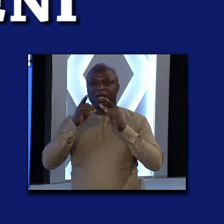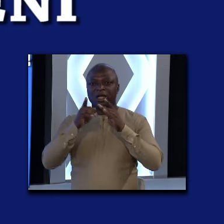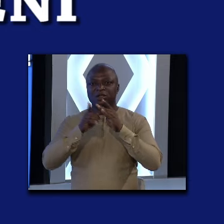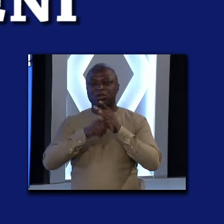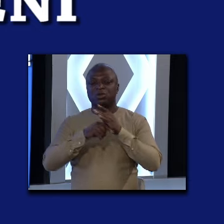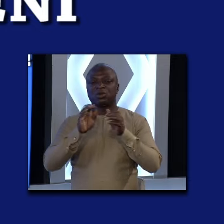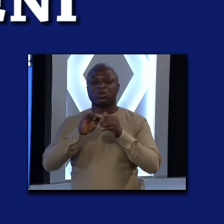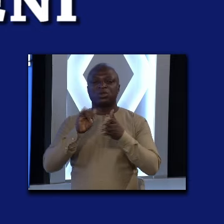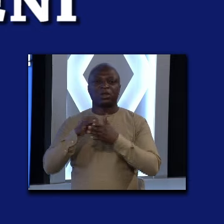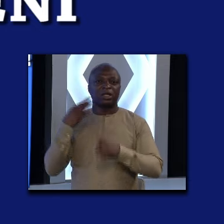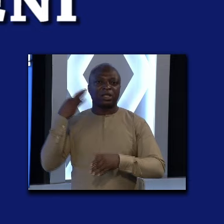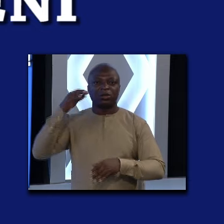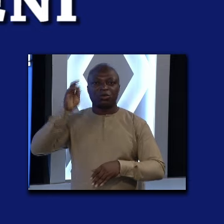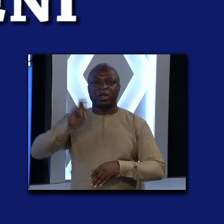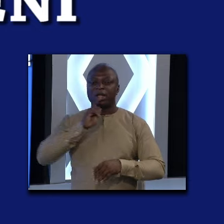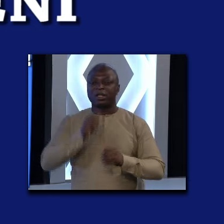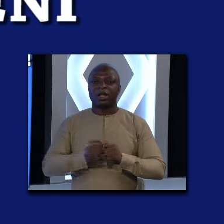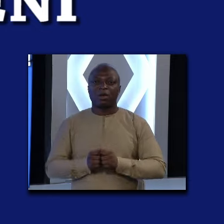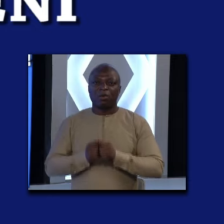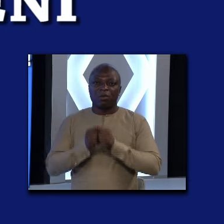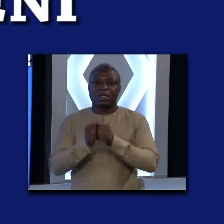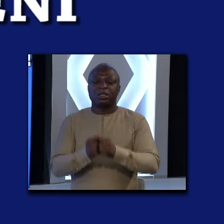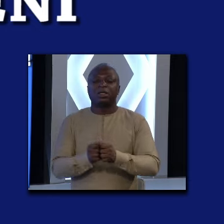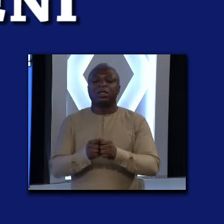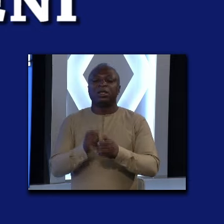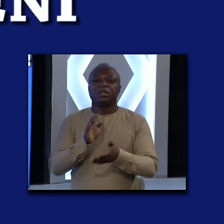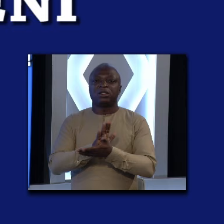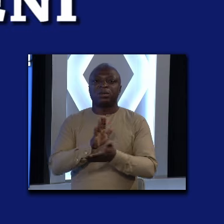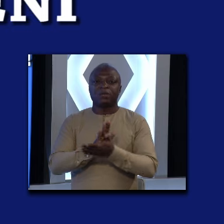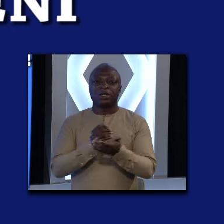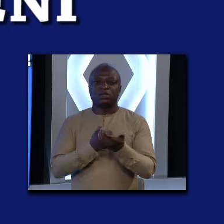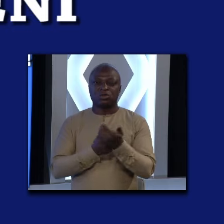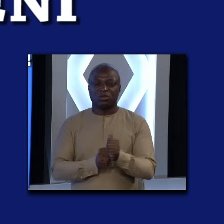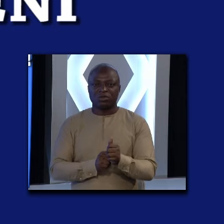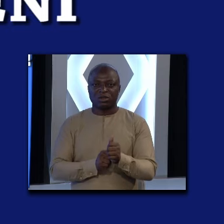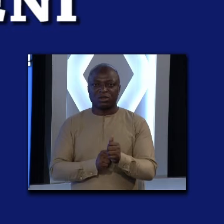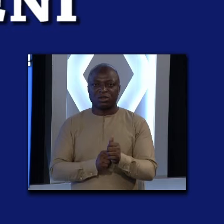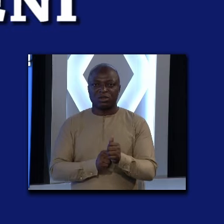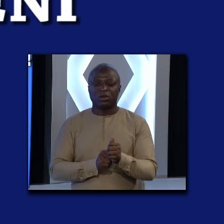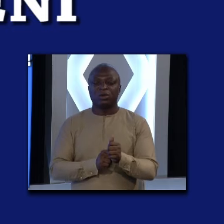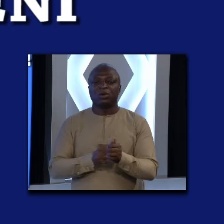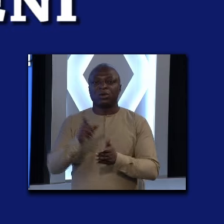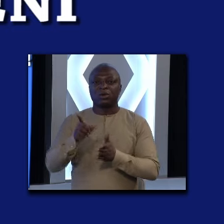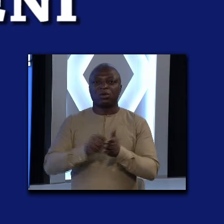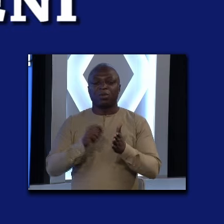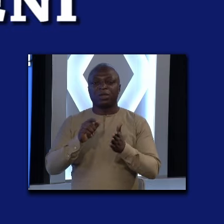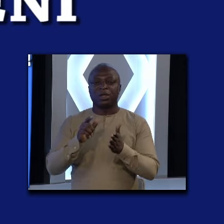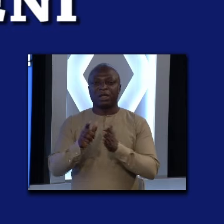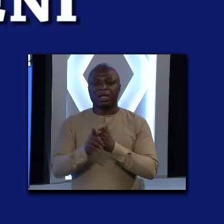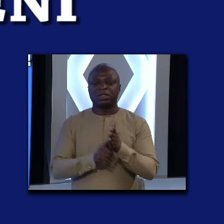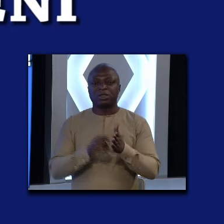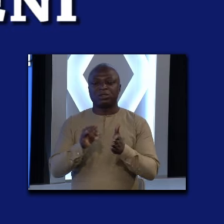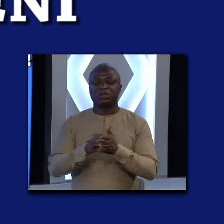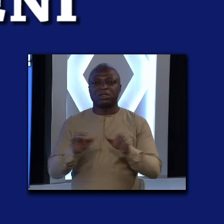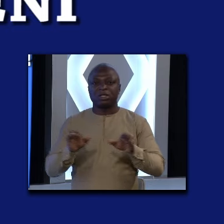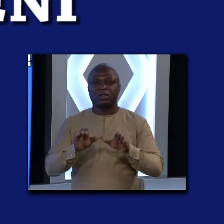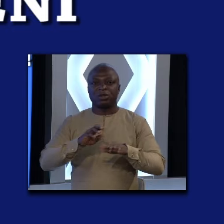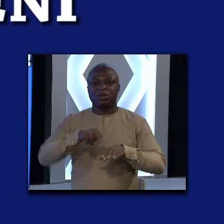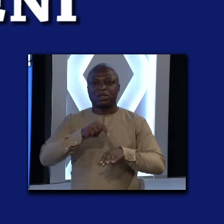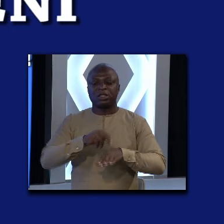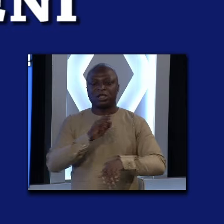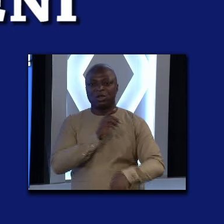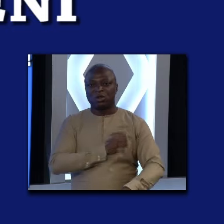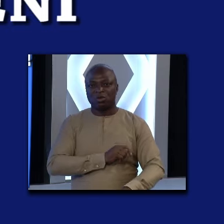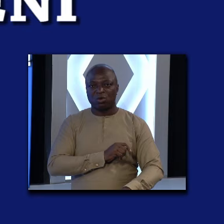de candidature doit être accompagnée des pièces suivantes. Une copie légalisée du certificat de nationalité